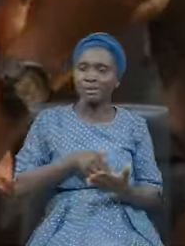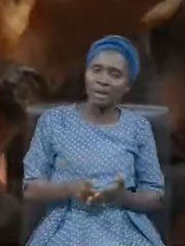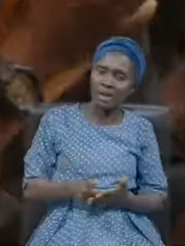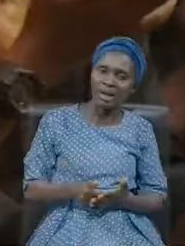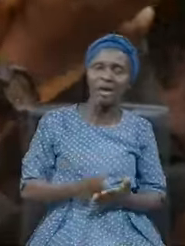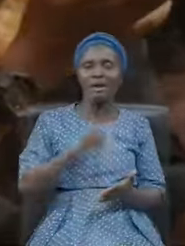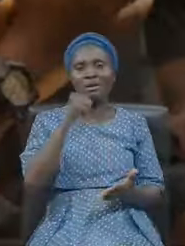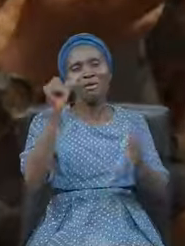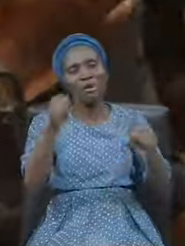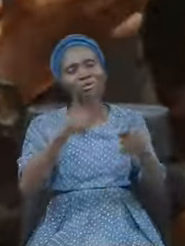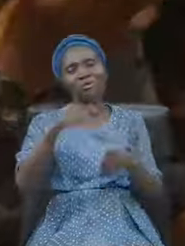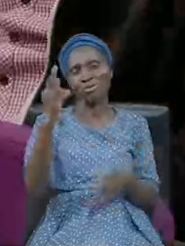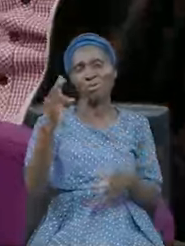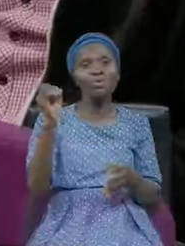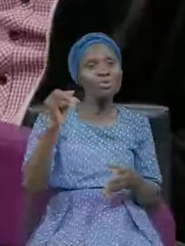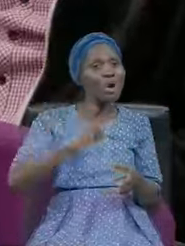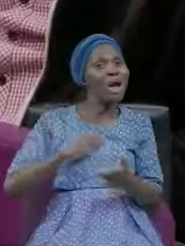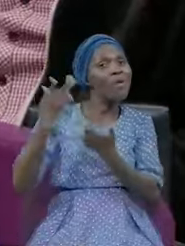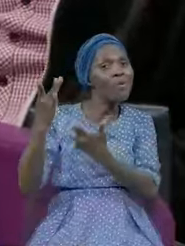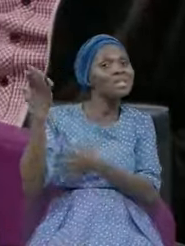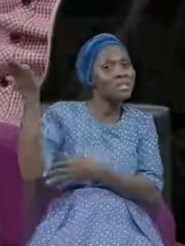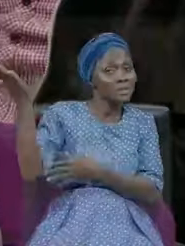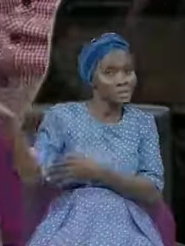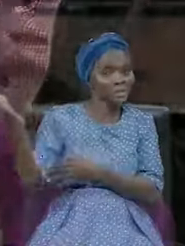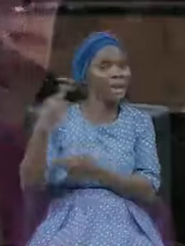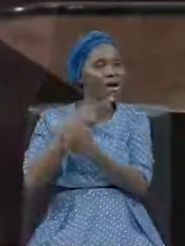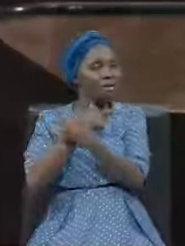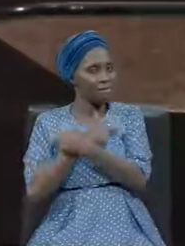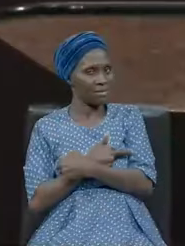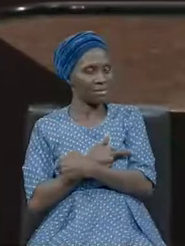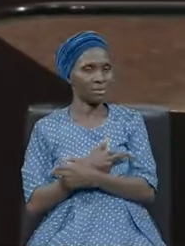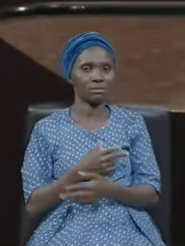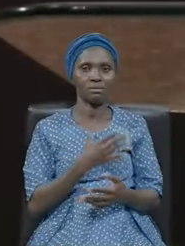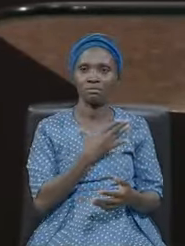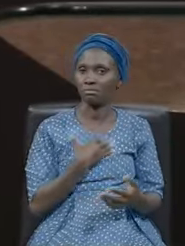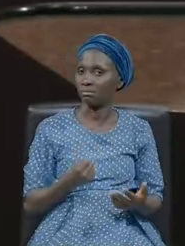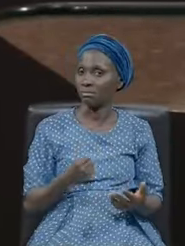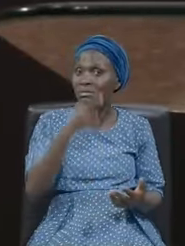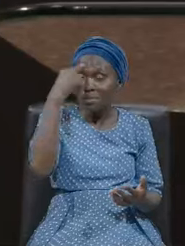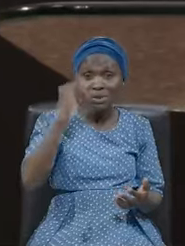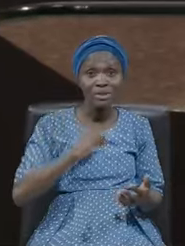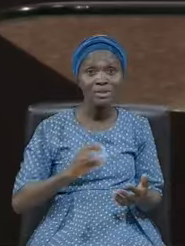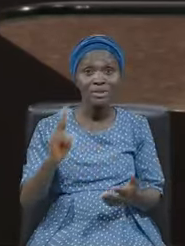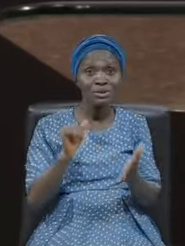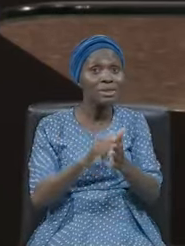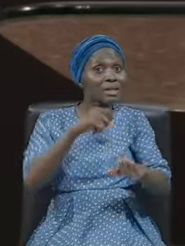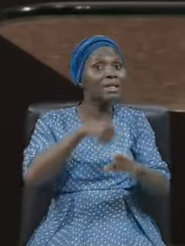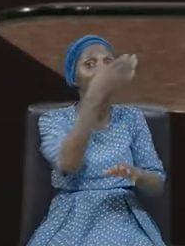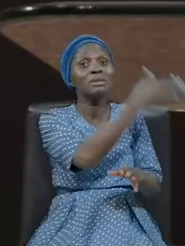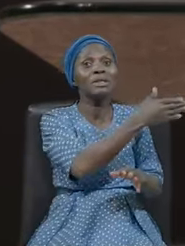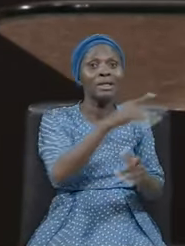ne puux plus prêcher pu j'ai attendu là-bas parce que j'ai passé ce temps-là on vous a